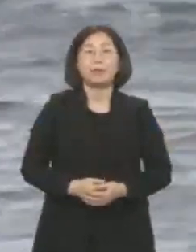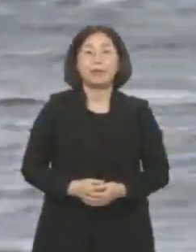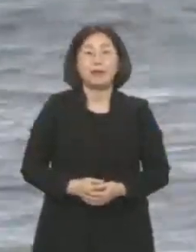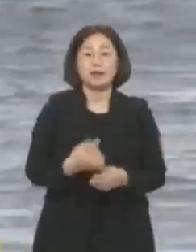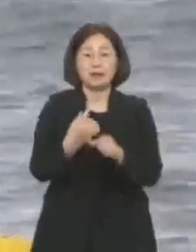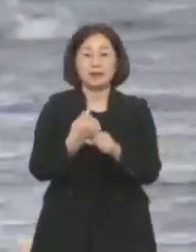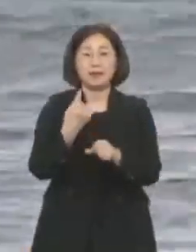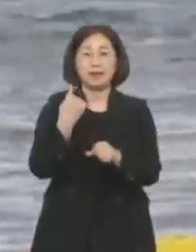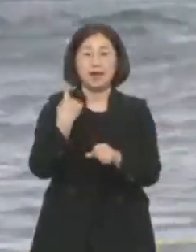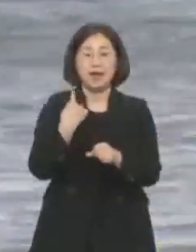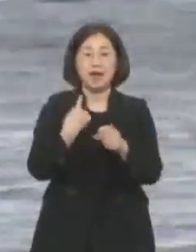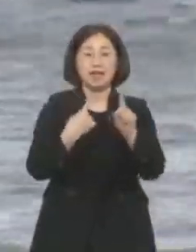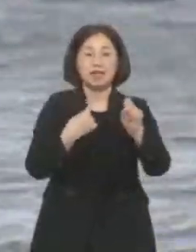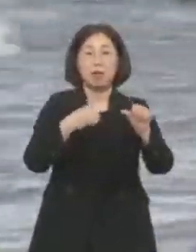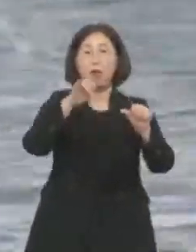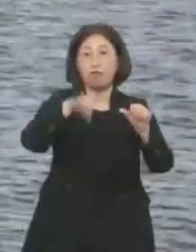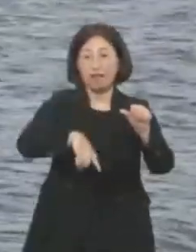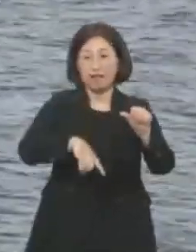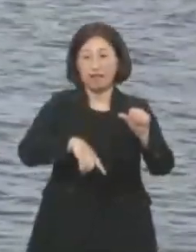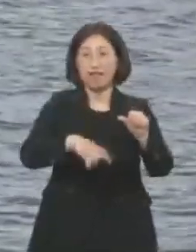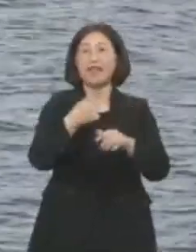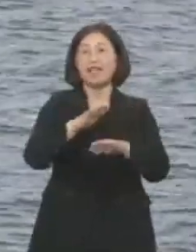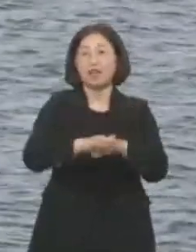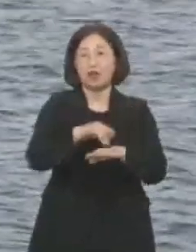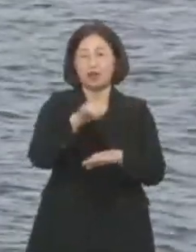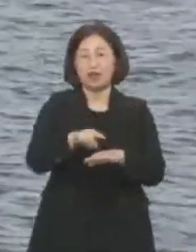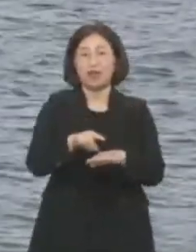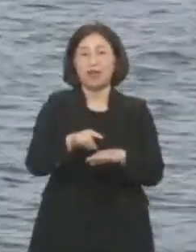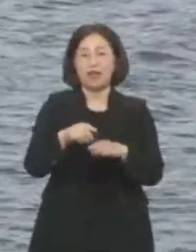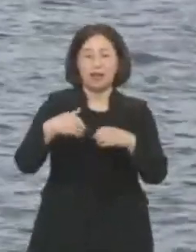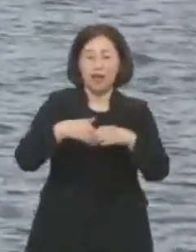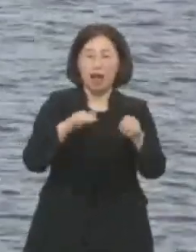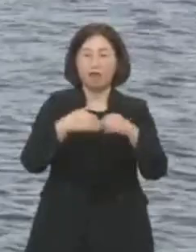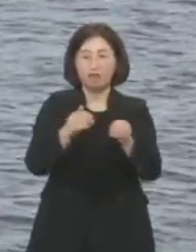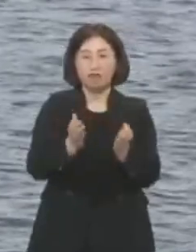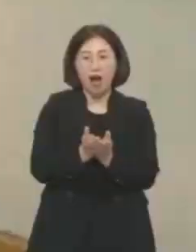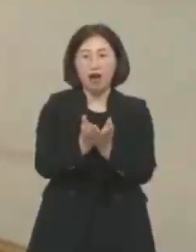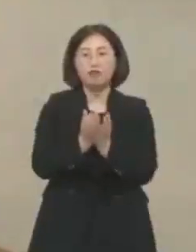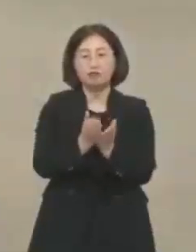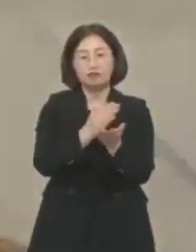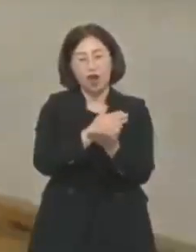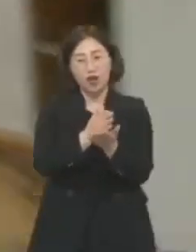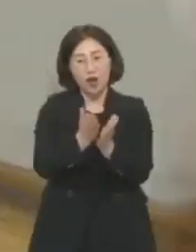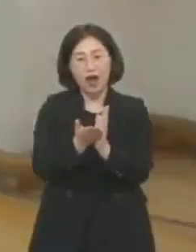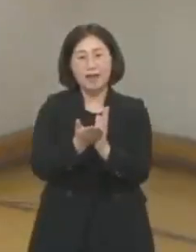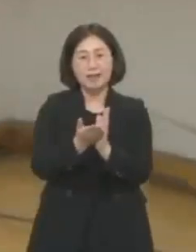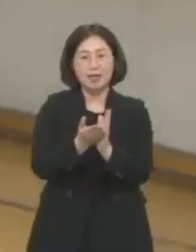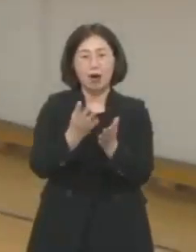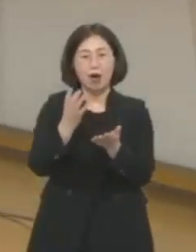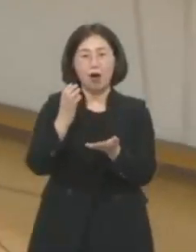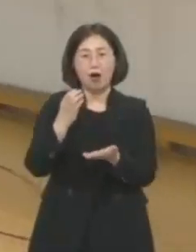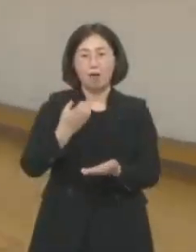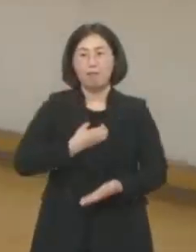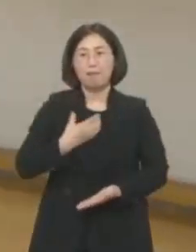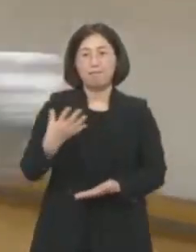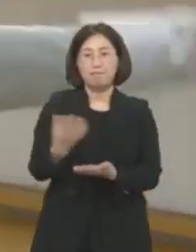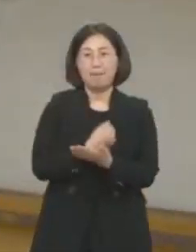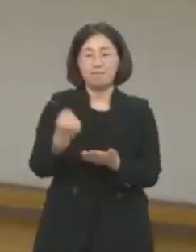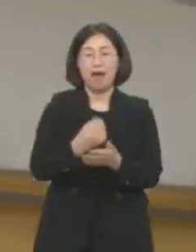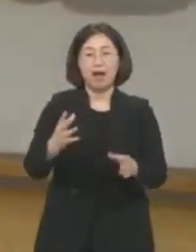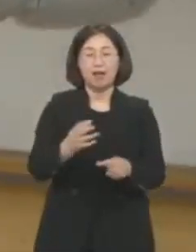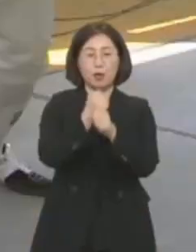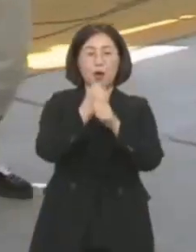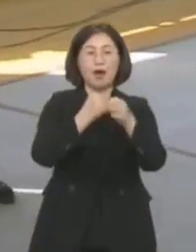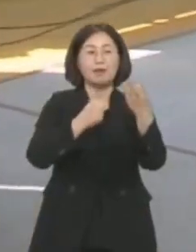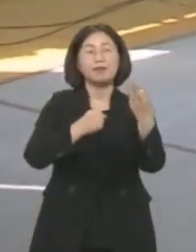지난해 15위에 머물렀던 대전은 탁구와 카누, 펜싱 등 주요 종목에서 선전을 바탕으로 종합 13위, 종합